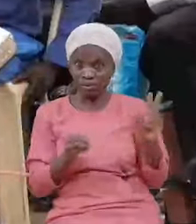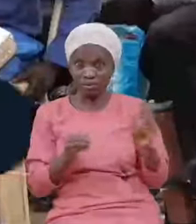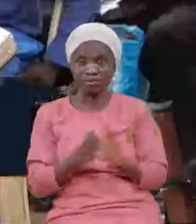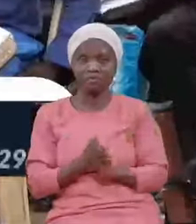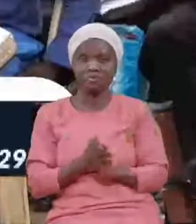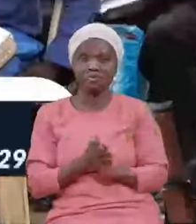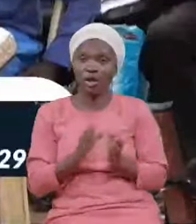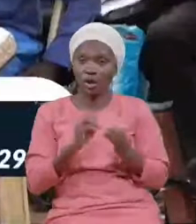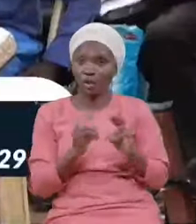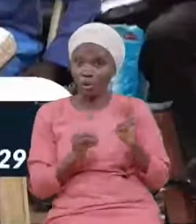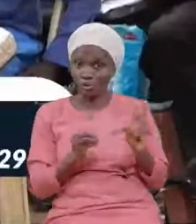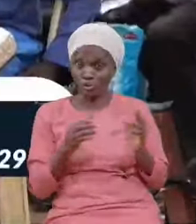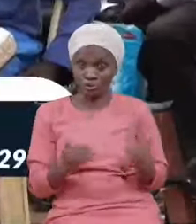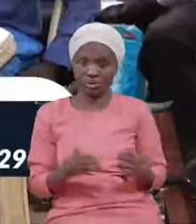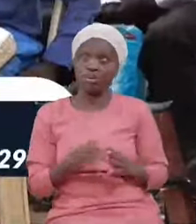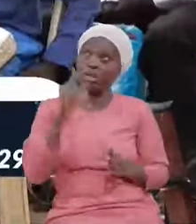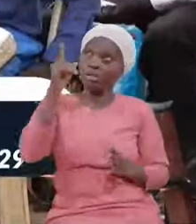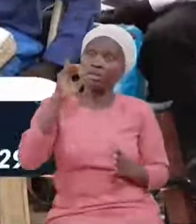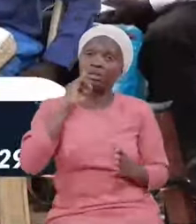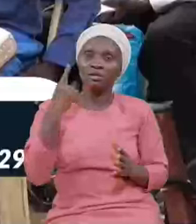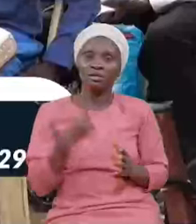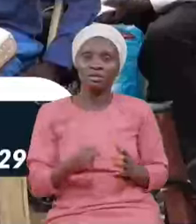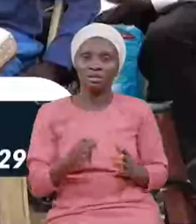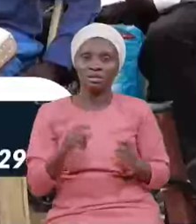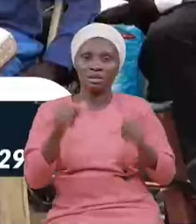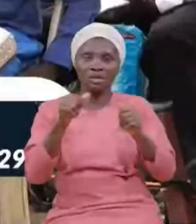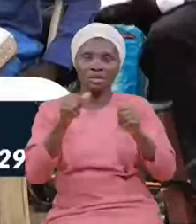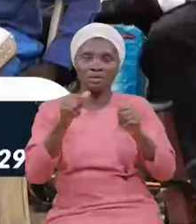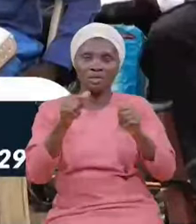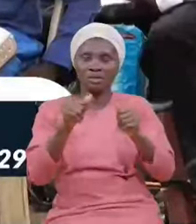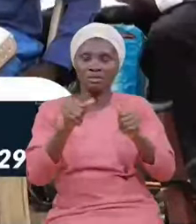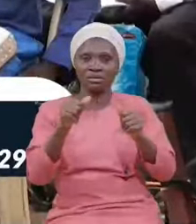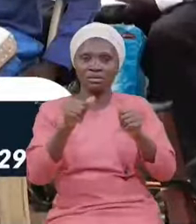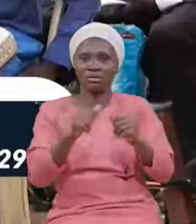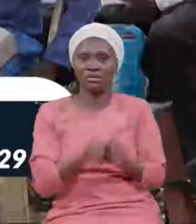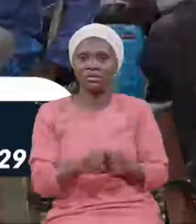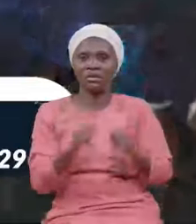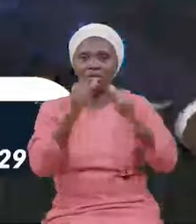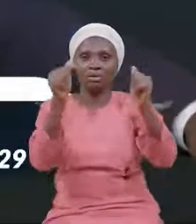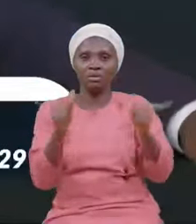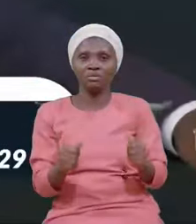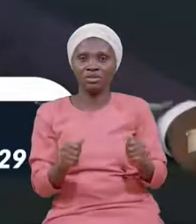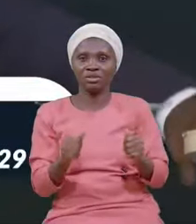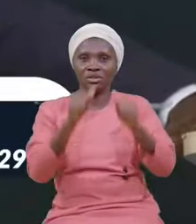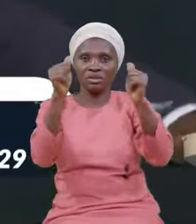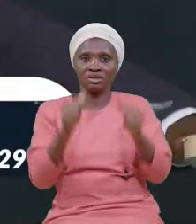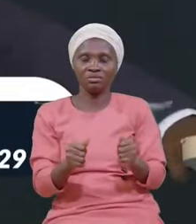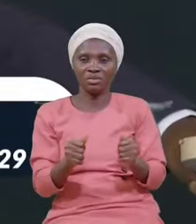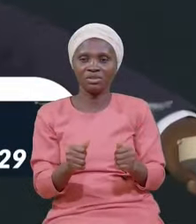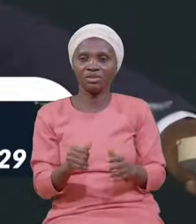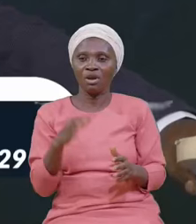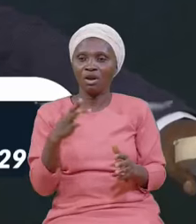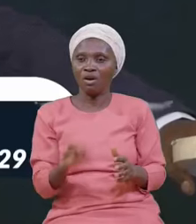Deuxième élément, l'image de splendeur brillant à travers les saints.